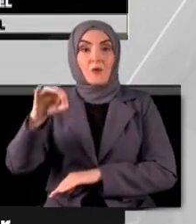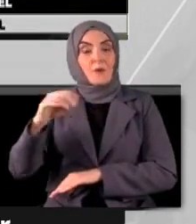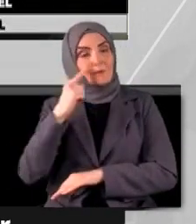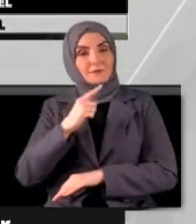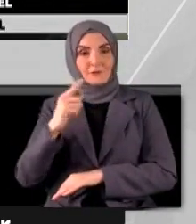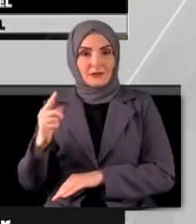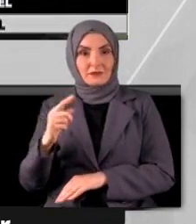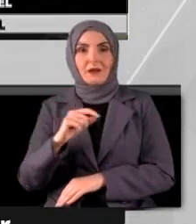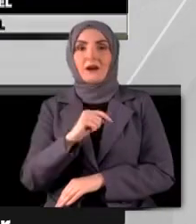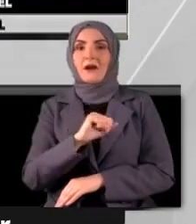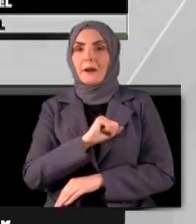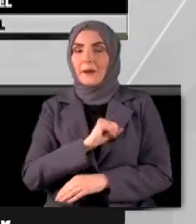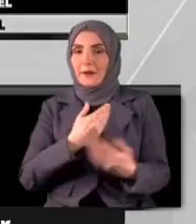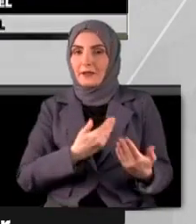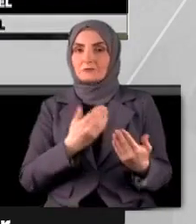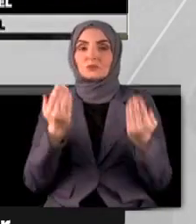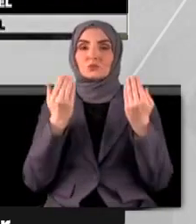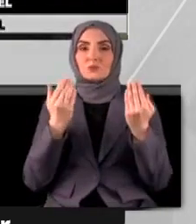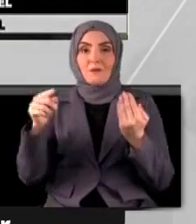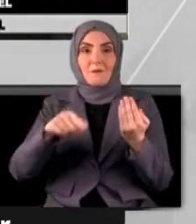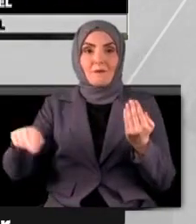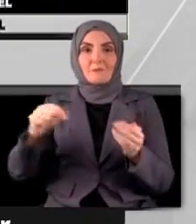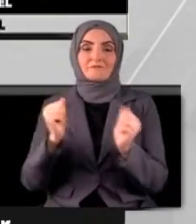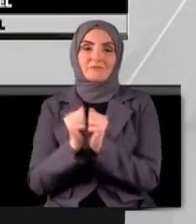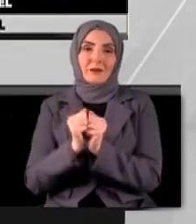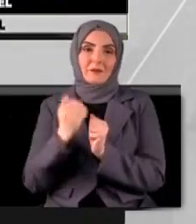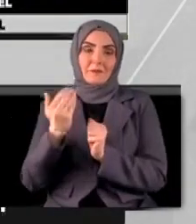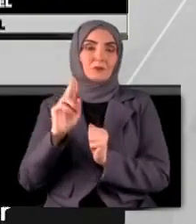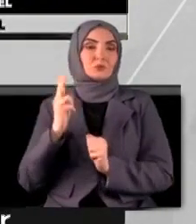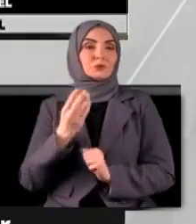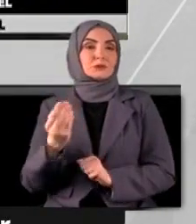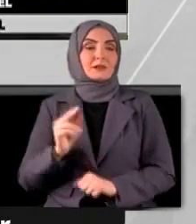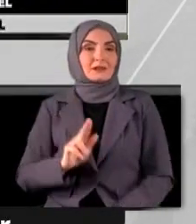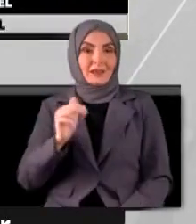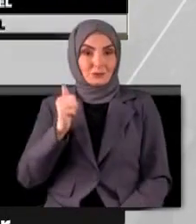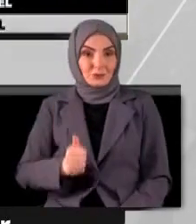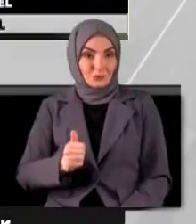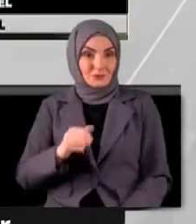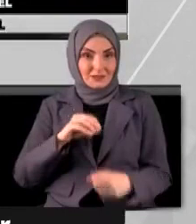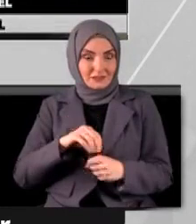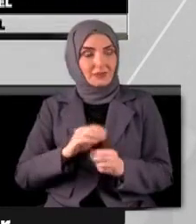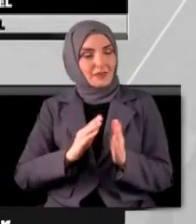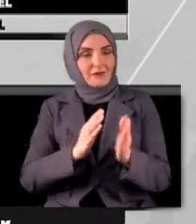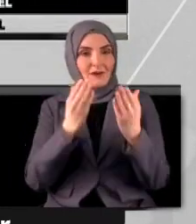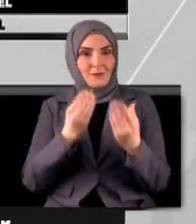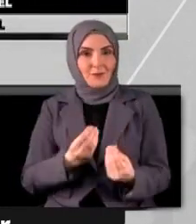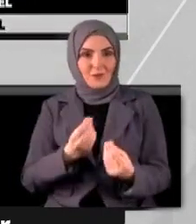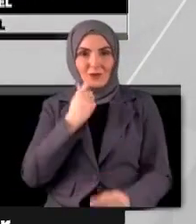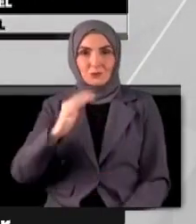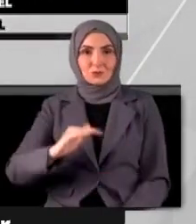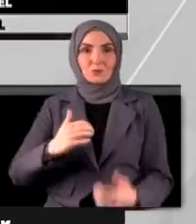dualarımız oradakilerle. Mucizeler 7. günde de sürdü şükür ki. Mini kahramanlarımız var bugün.